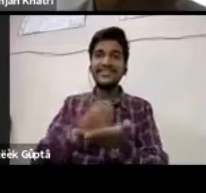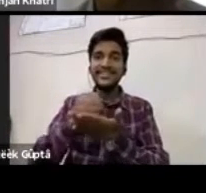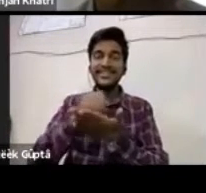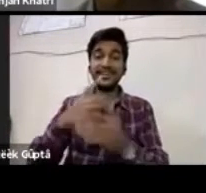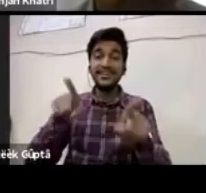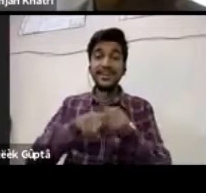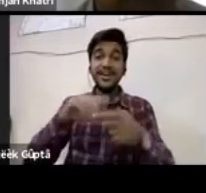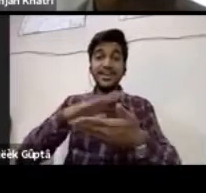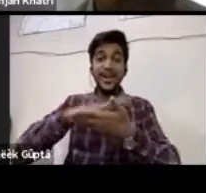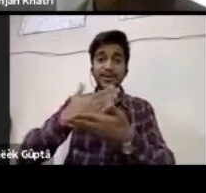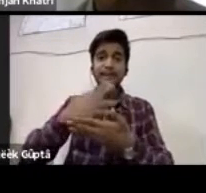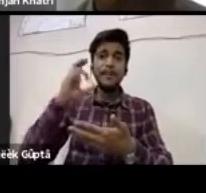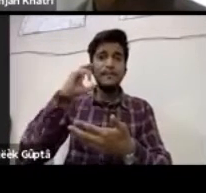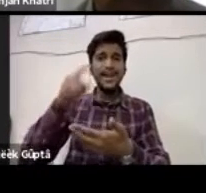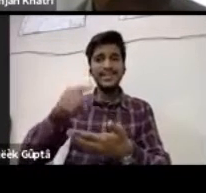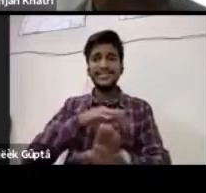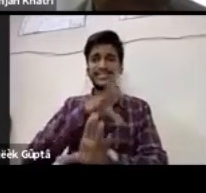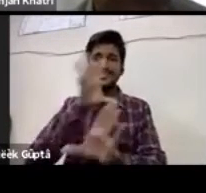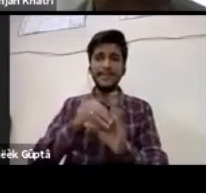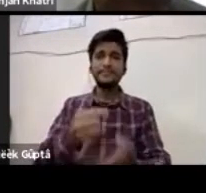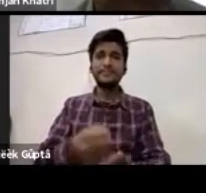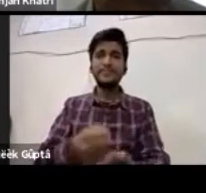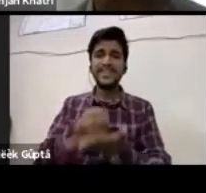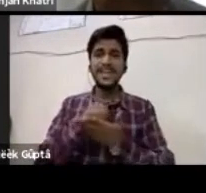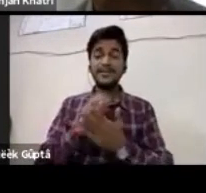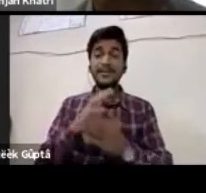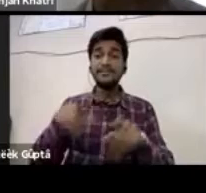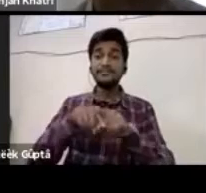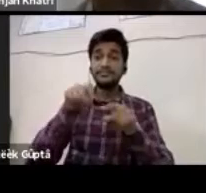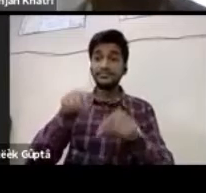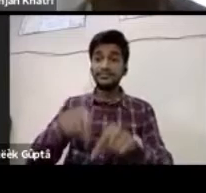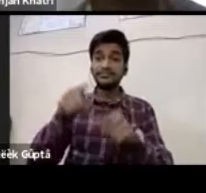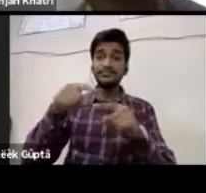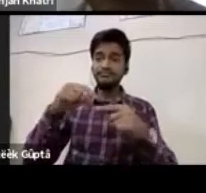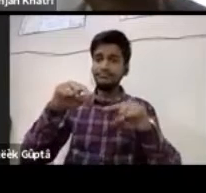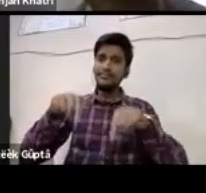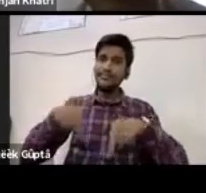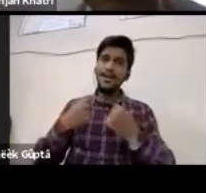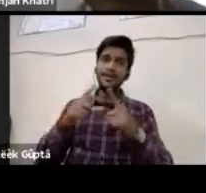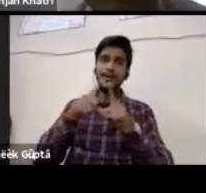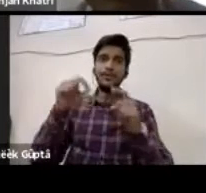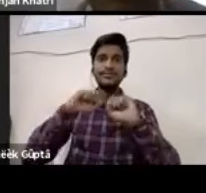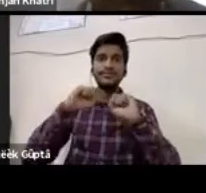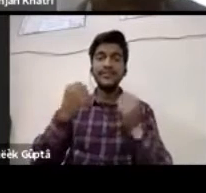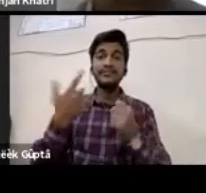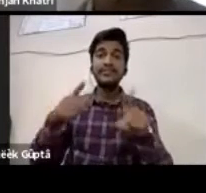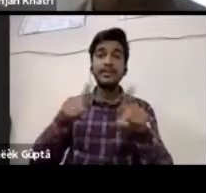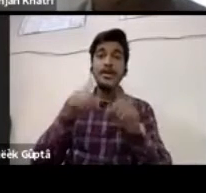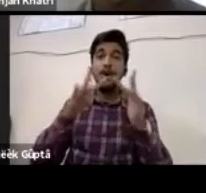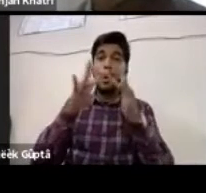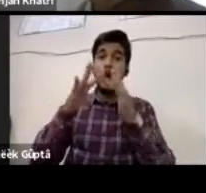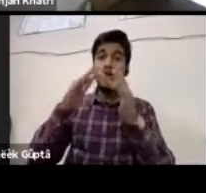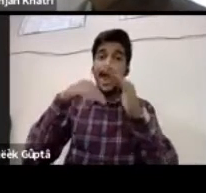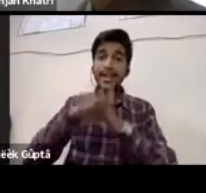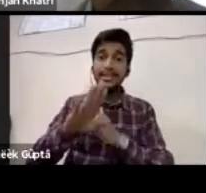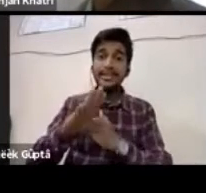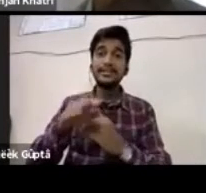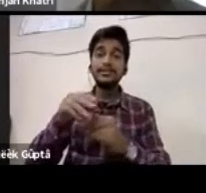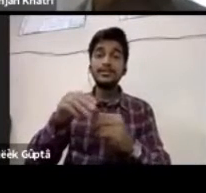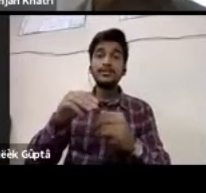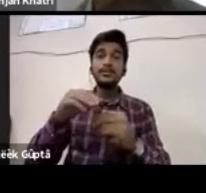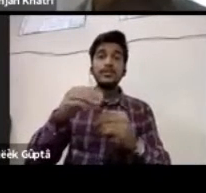कंप्यूटर मोबाइल पे तो है ही, और आज मैं काफी सारे काम इंडिपेंडेंटली कर पाता हूँ, जैसे अपनी ऑनलाइन बैंकिंग है, ऑनलाइन शॉपिंग